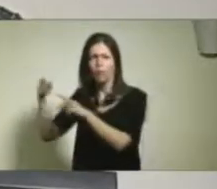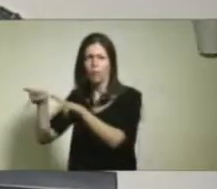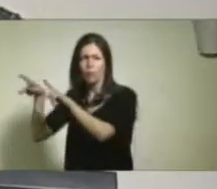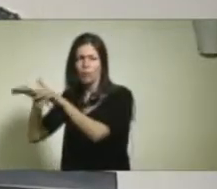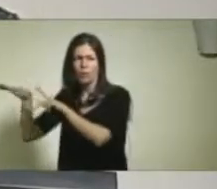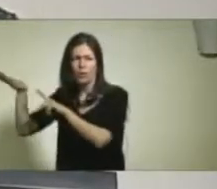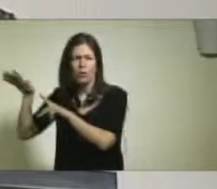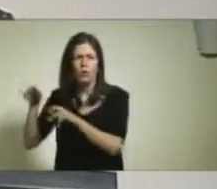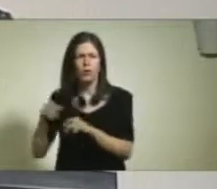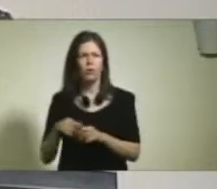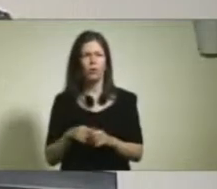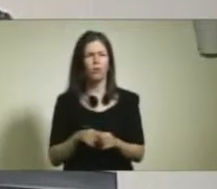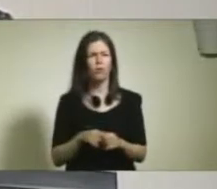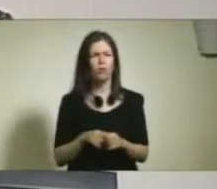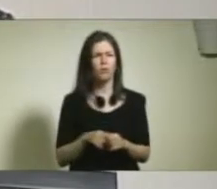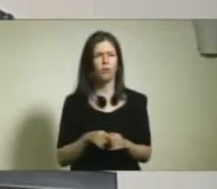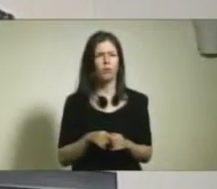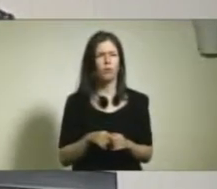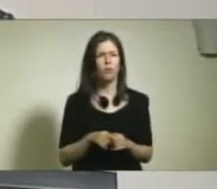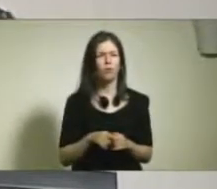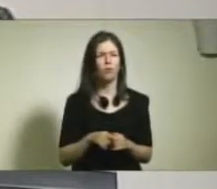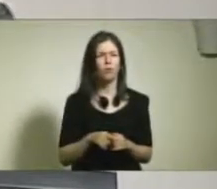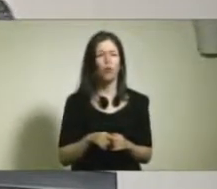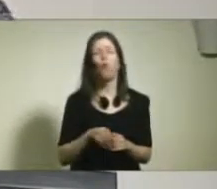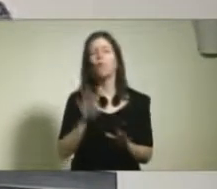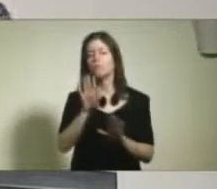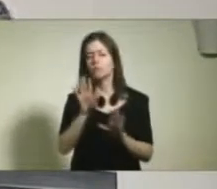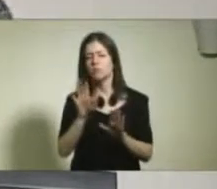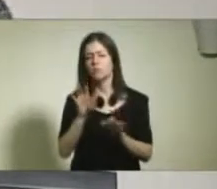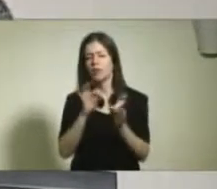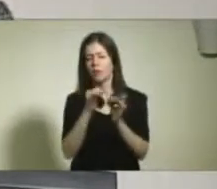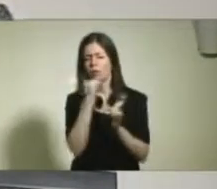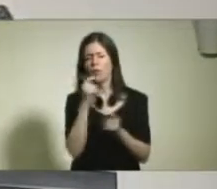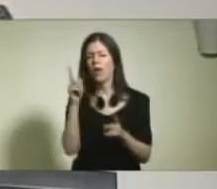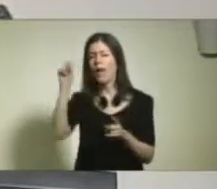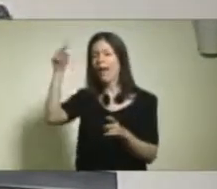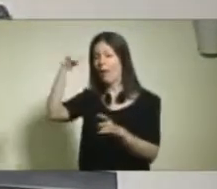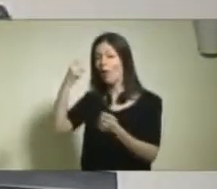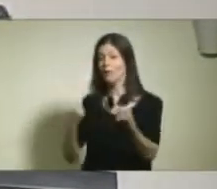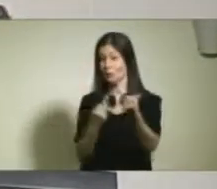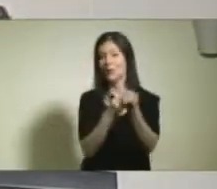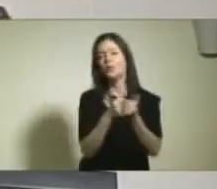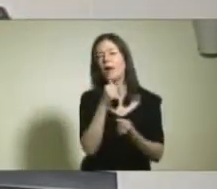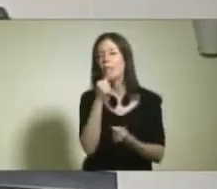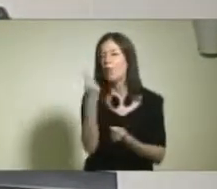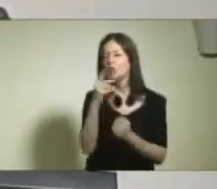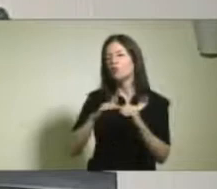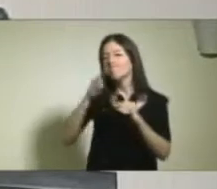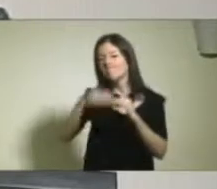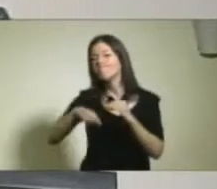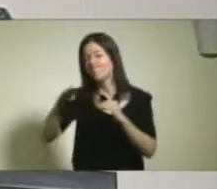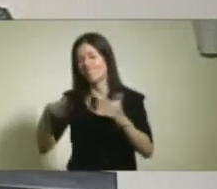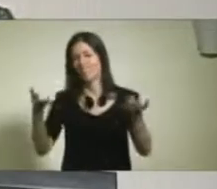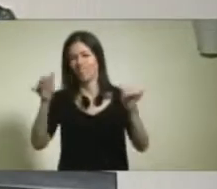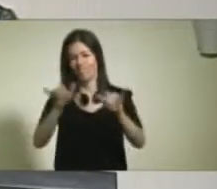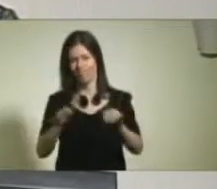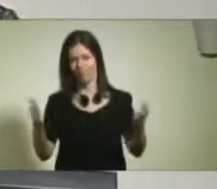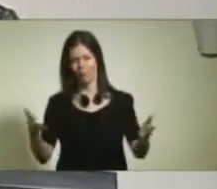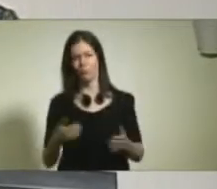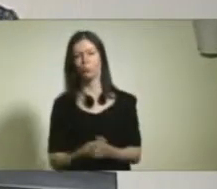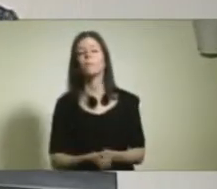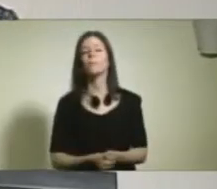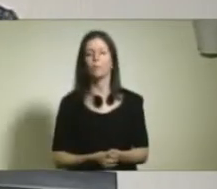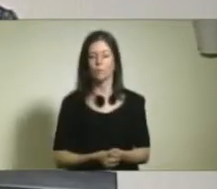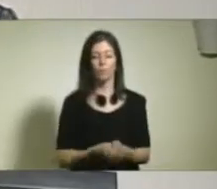le patron de la Banque Postale a voulu montrer que la banque était proche du citoyen. Donc, le slogan de